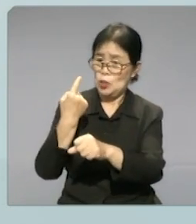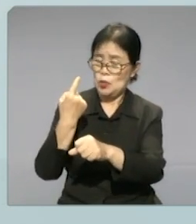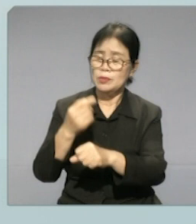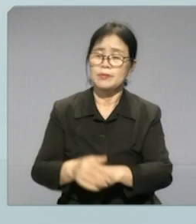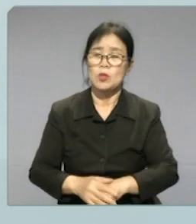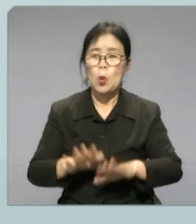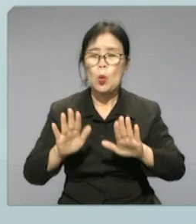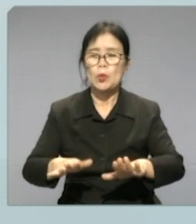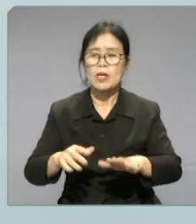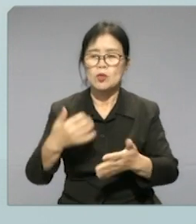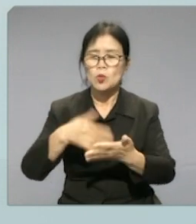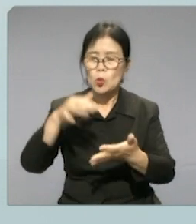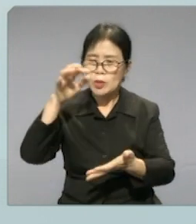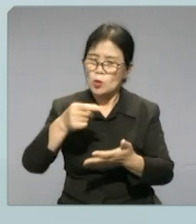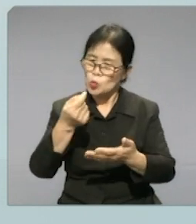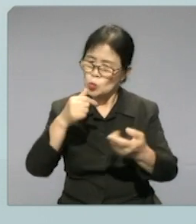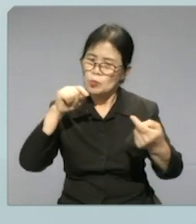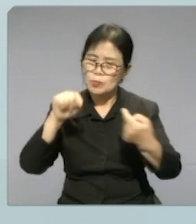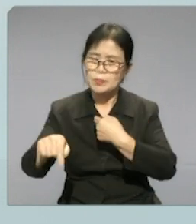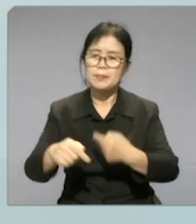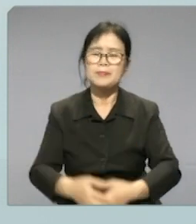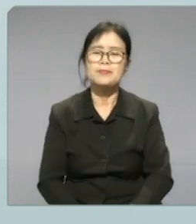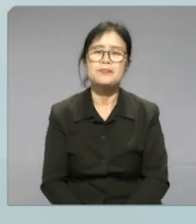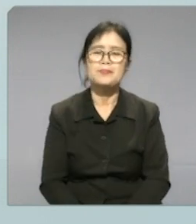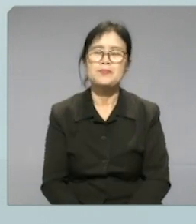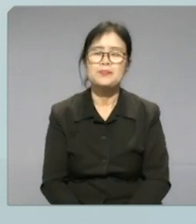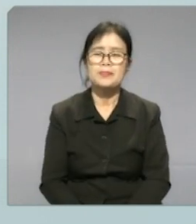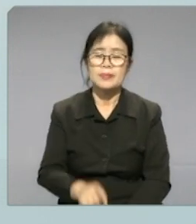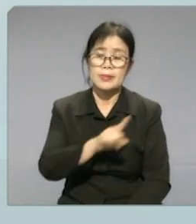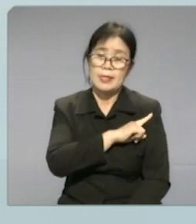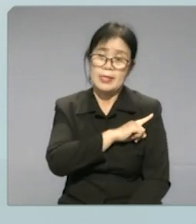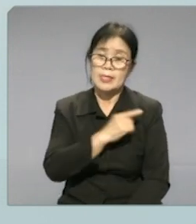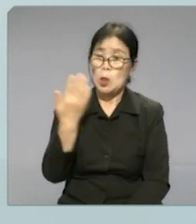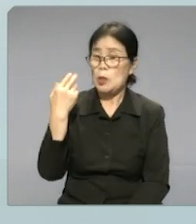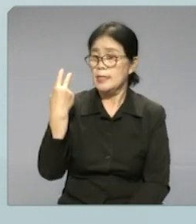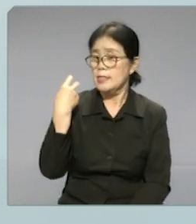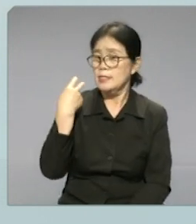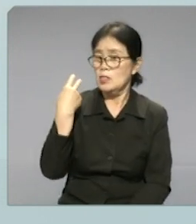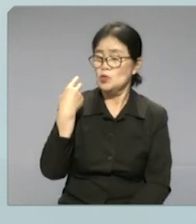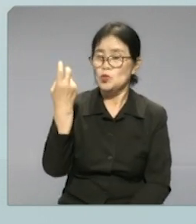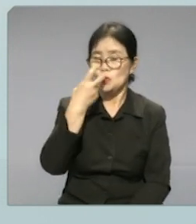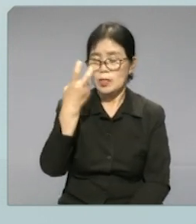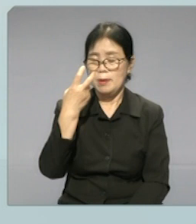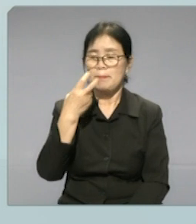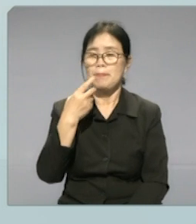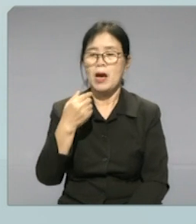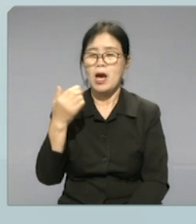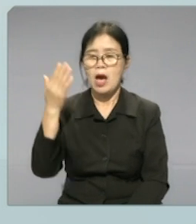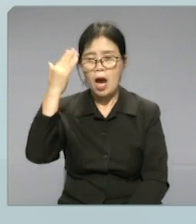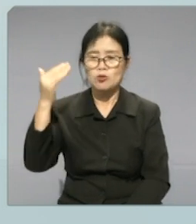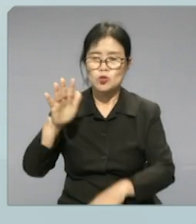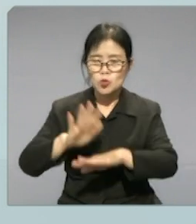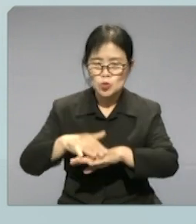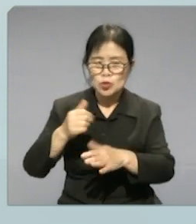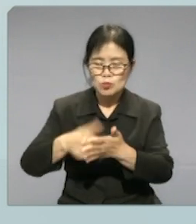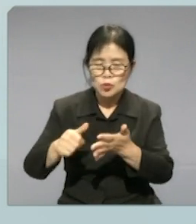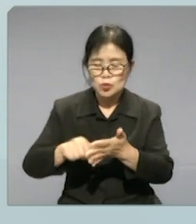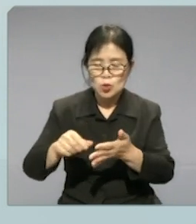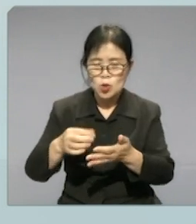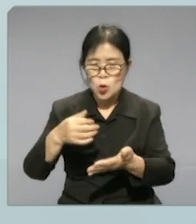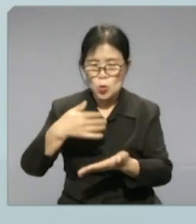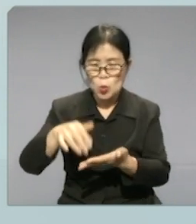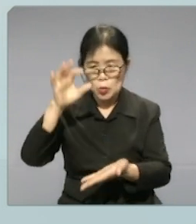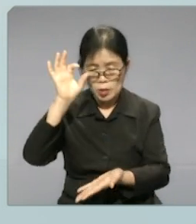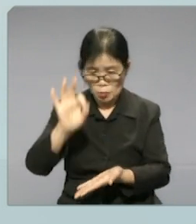올해는 통계가 엇갈립니다 가장 최근인 이틀 전 조사한 한국 농수산식품유통공사